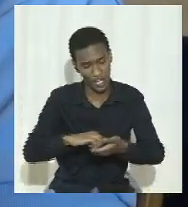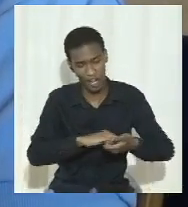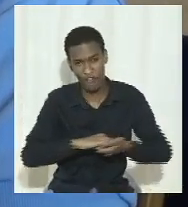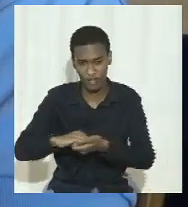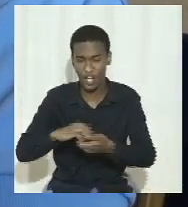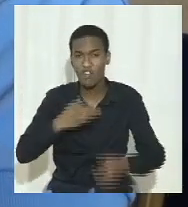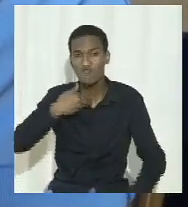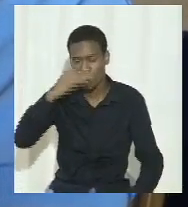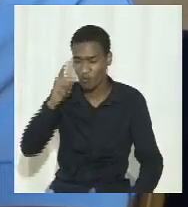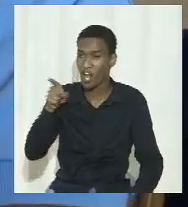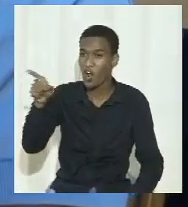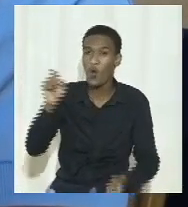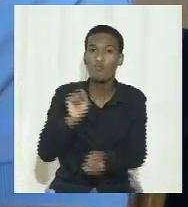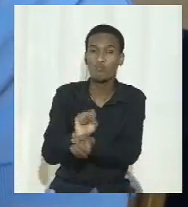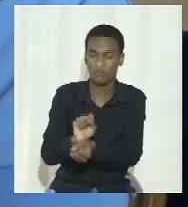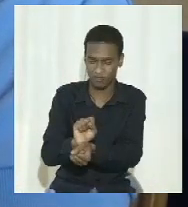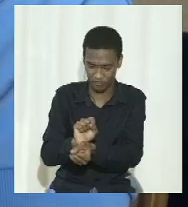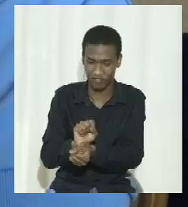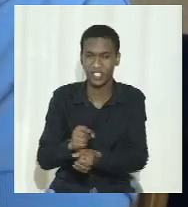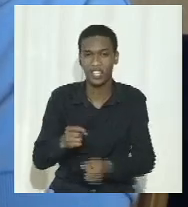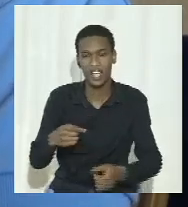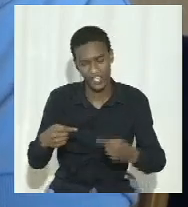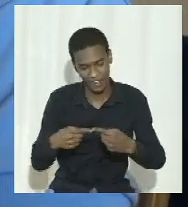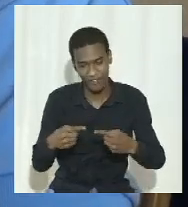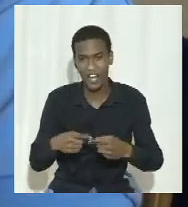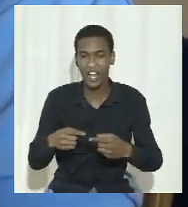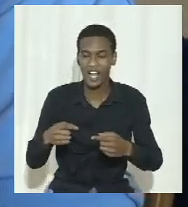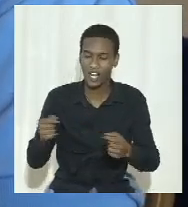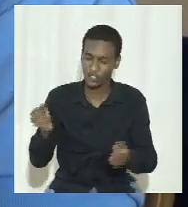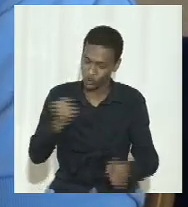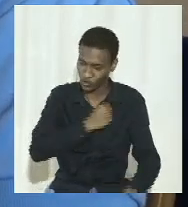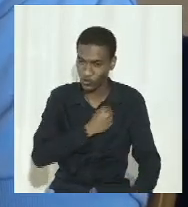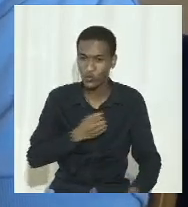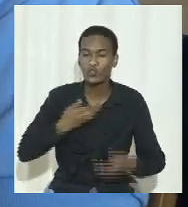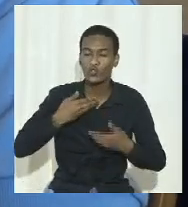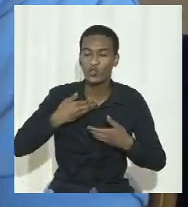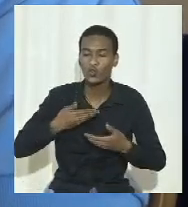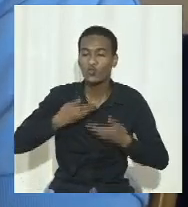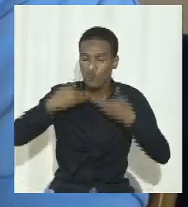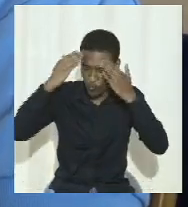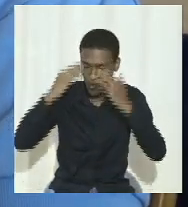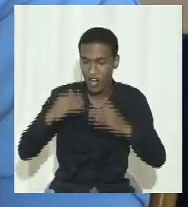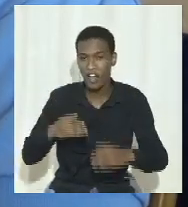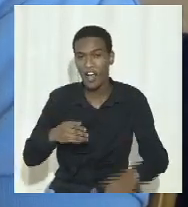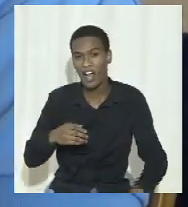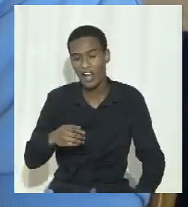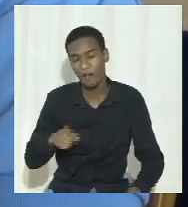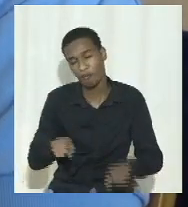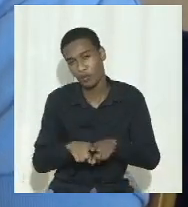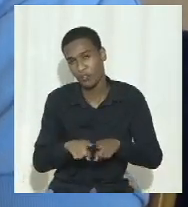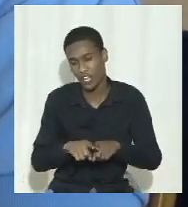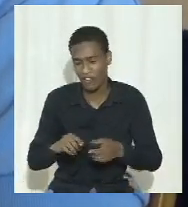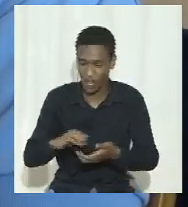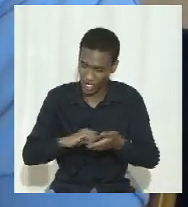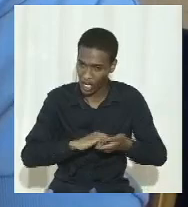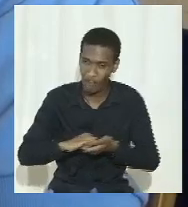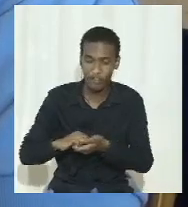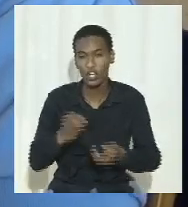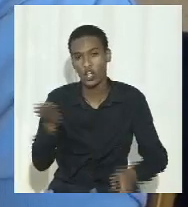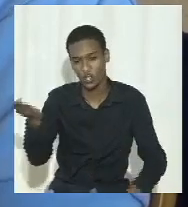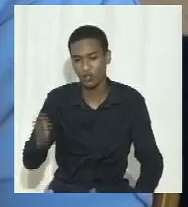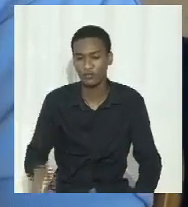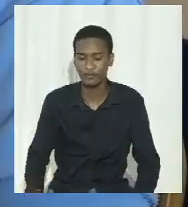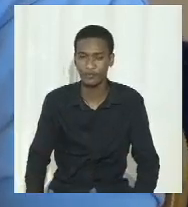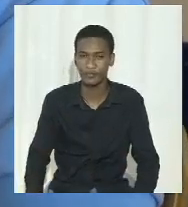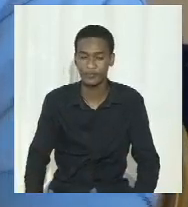kosa ireo olona ireo a mety misy ary angamba ny sasany efa nakananana an-davana hoe mety tamin'ny lalany hoe inona